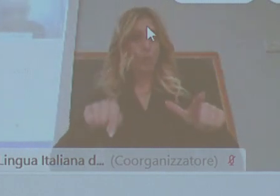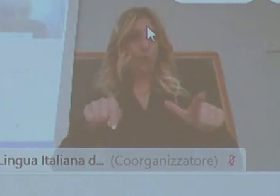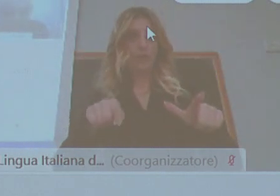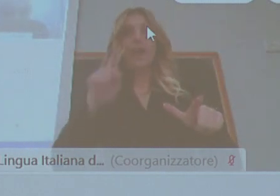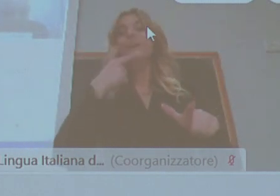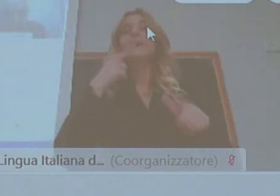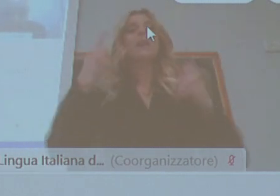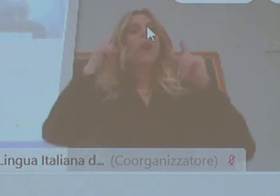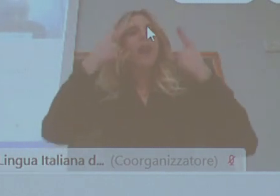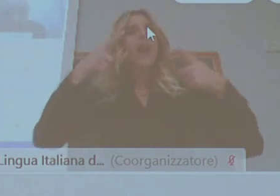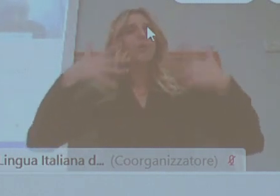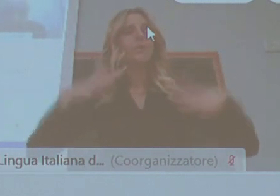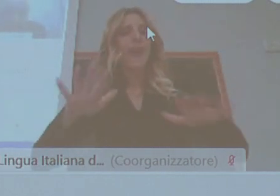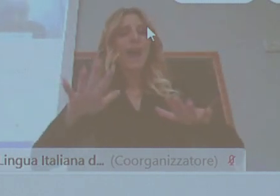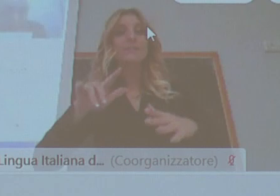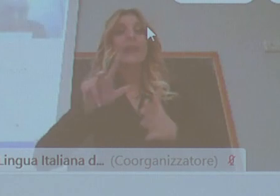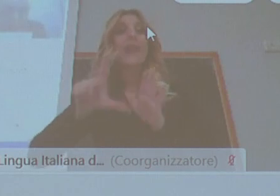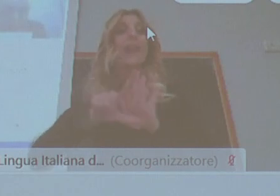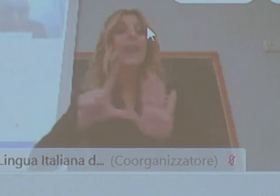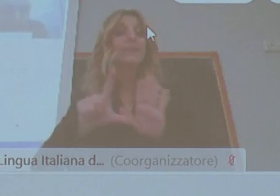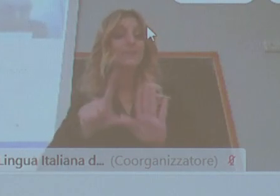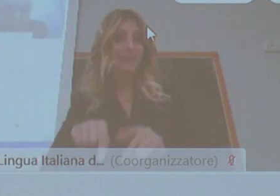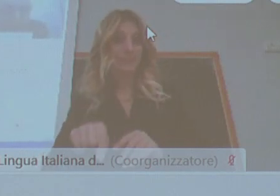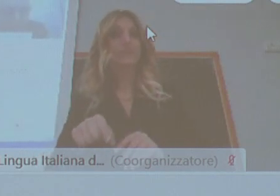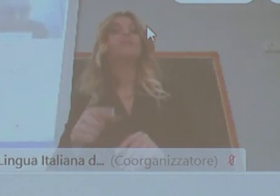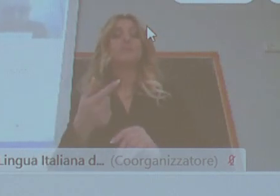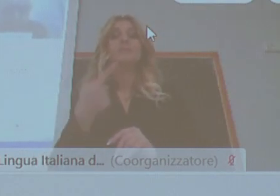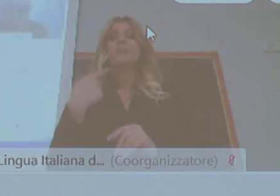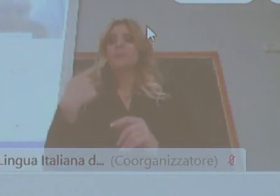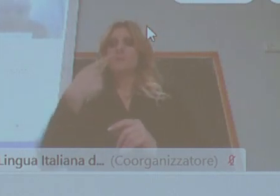in lettere, da laureati umanistici, che